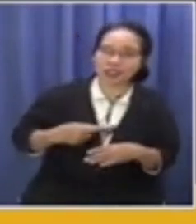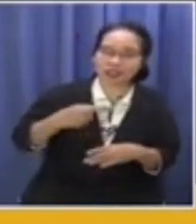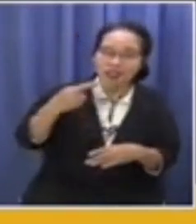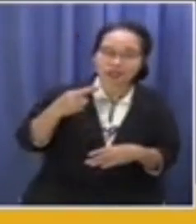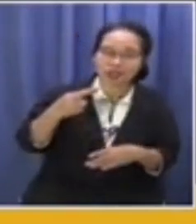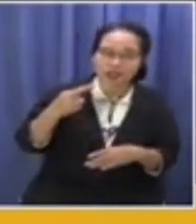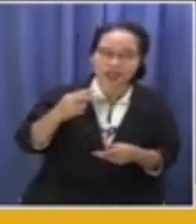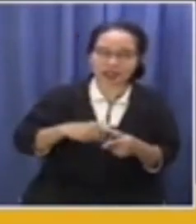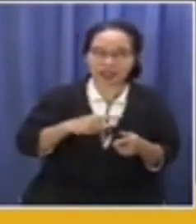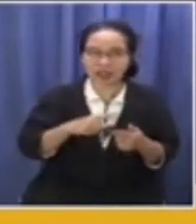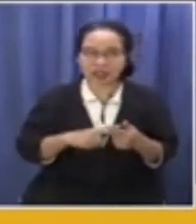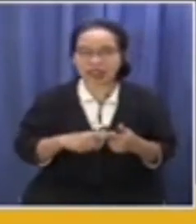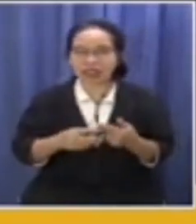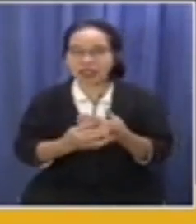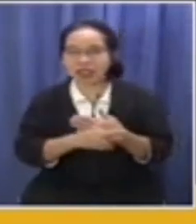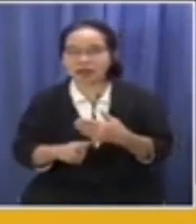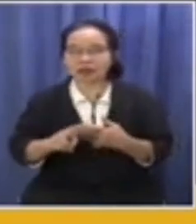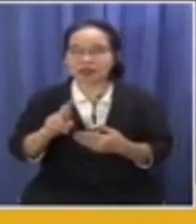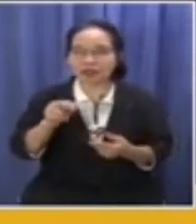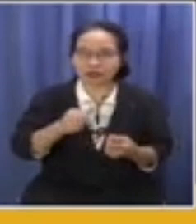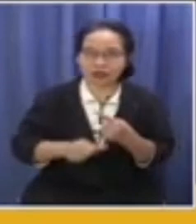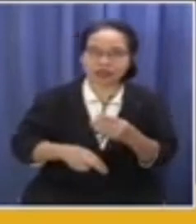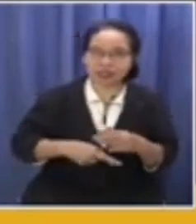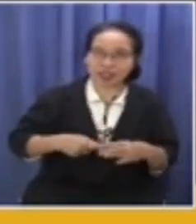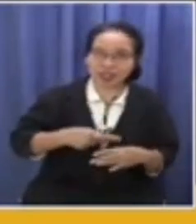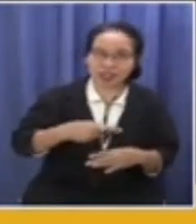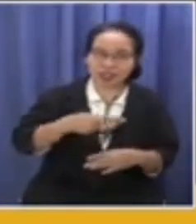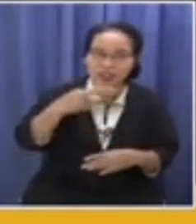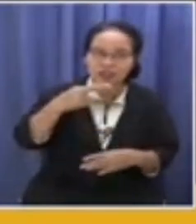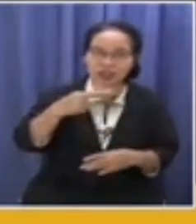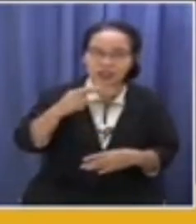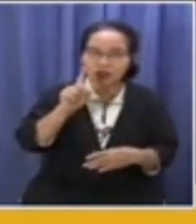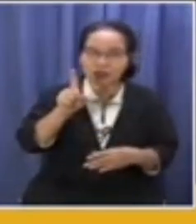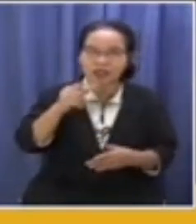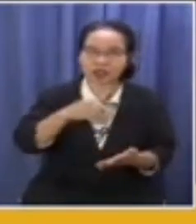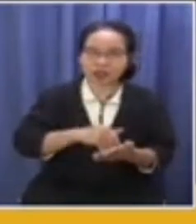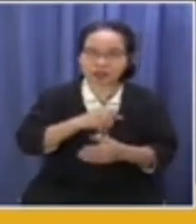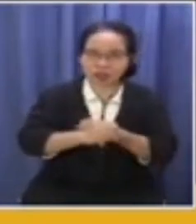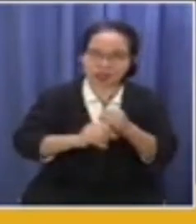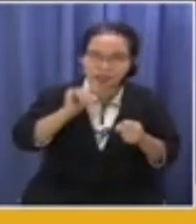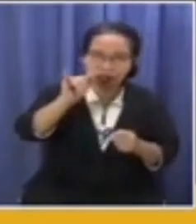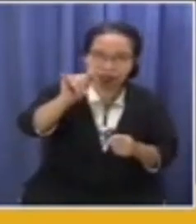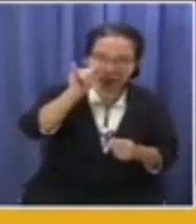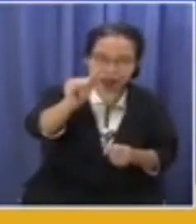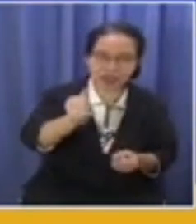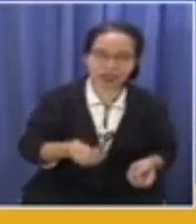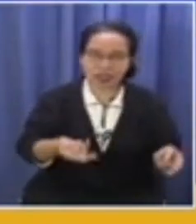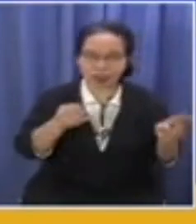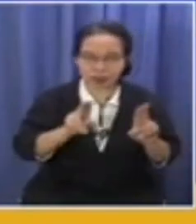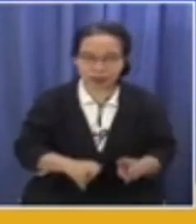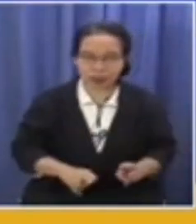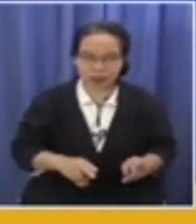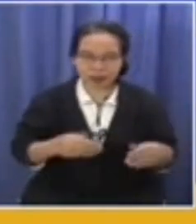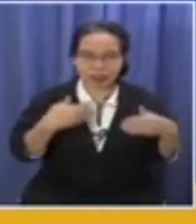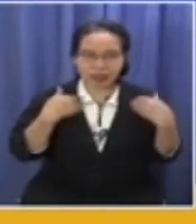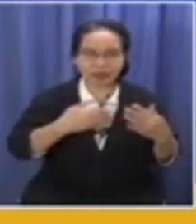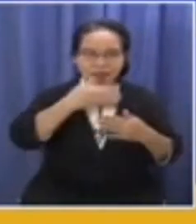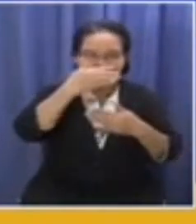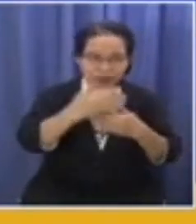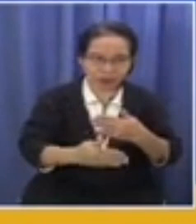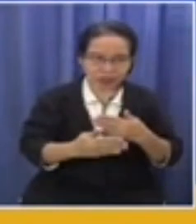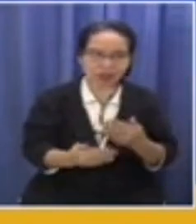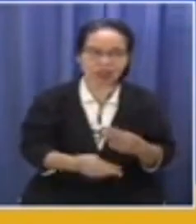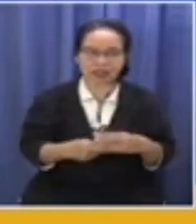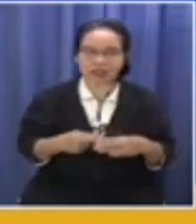na mag-uli eh pagkaraan pala nung unang pagkabuhay na mag-uli may is libong taon pang mangyayari merong susunod pang